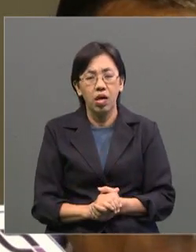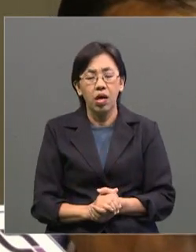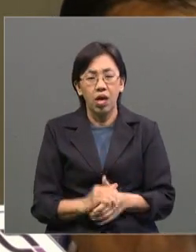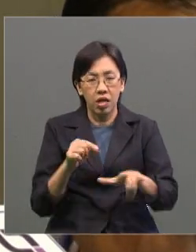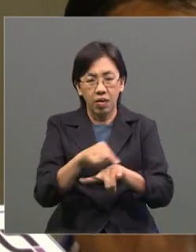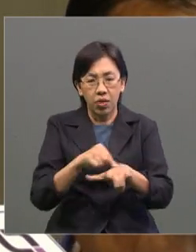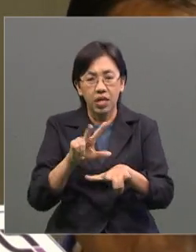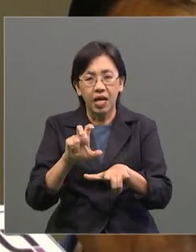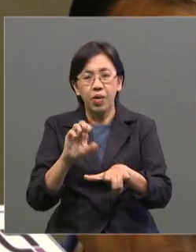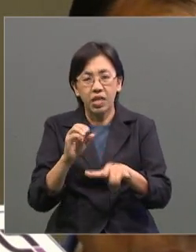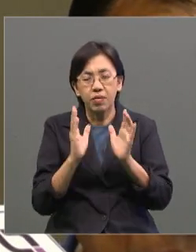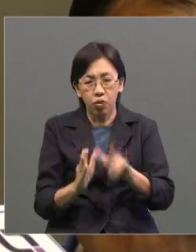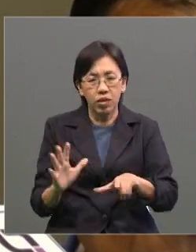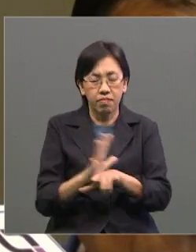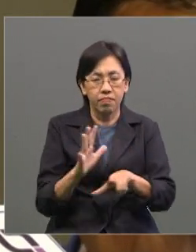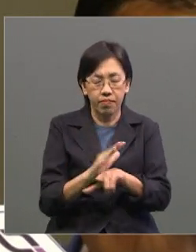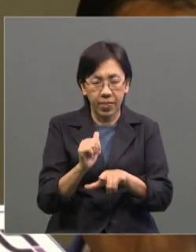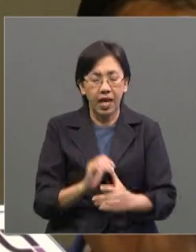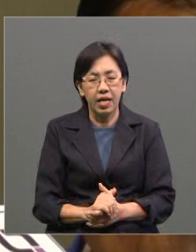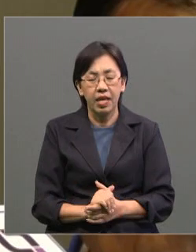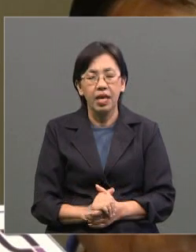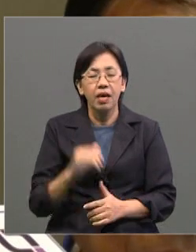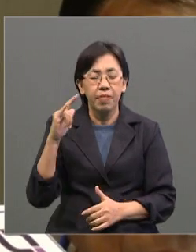ไฟล์350คนต่อไฟล์